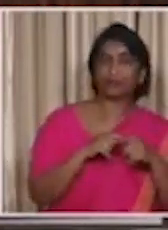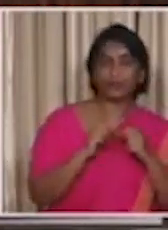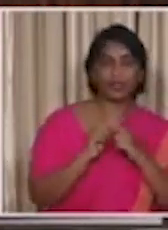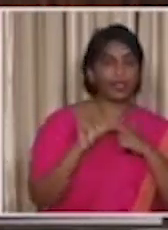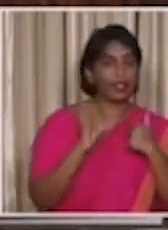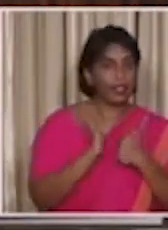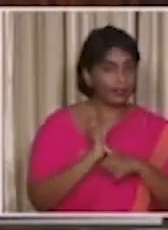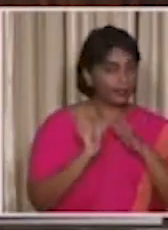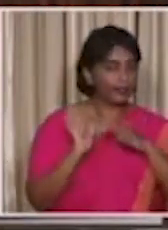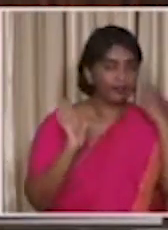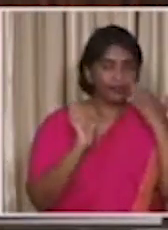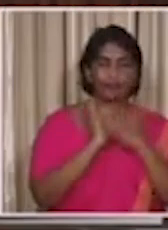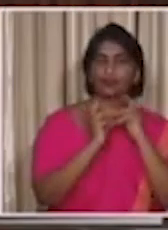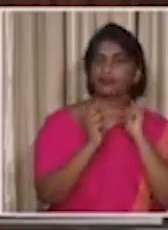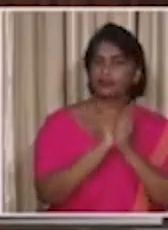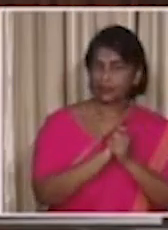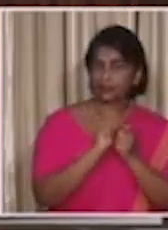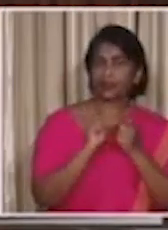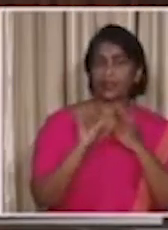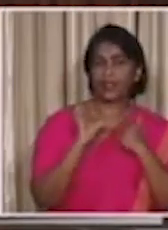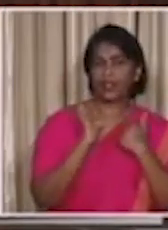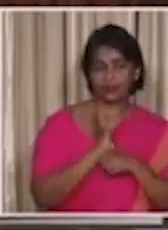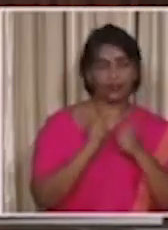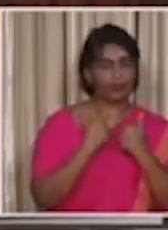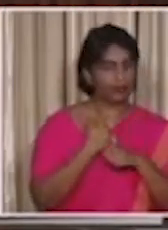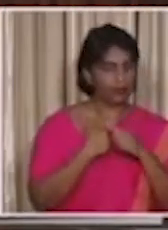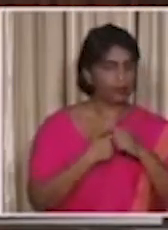පනත් සඳහා සංශෝධන කෙටුම්පත් සකස් කරනවා.